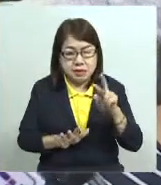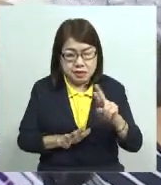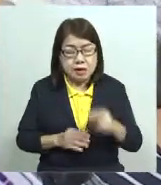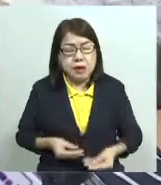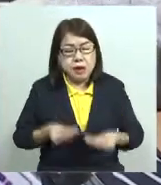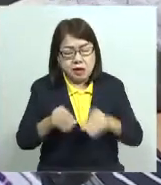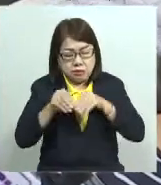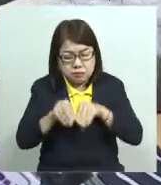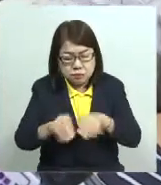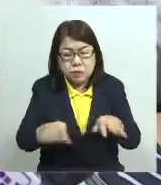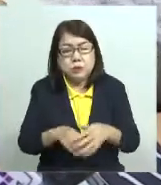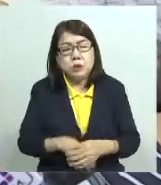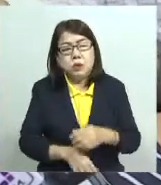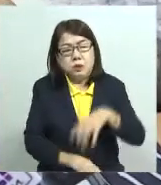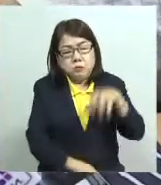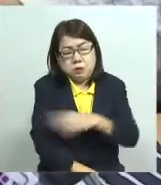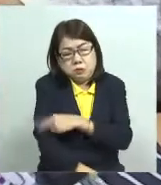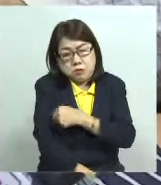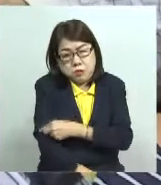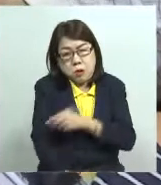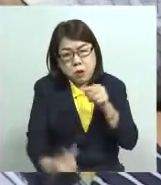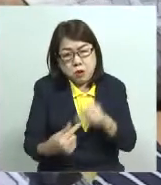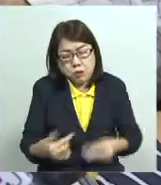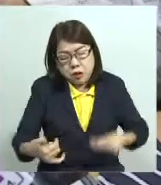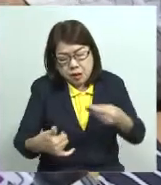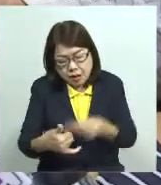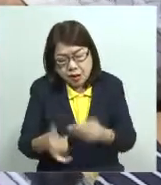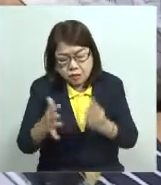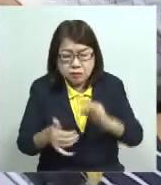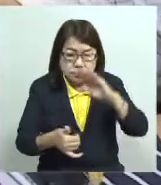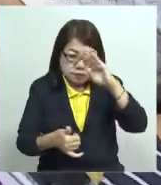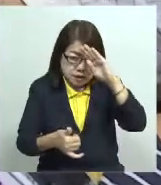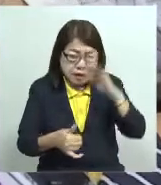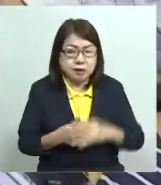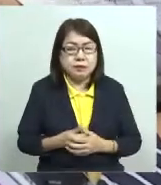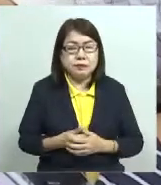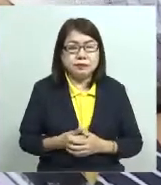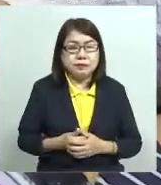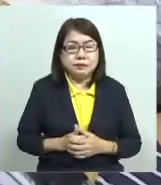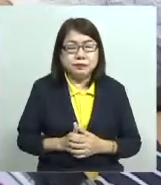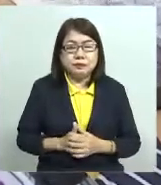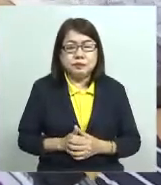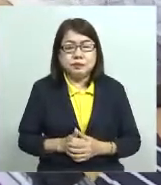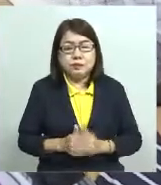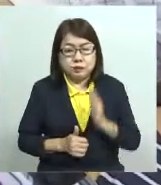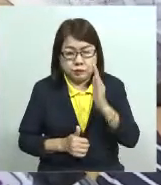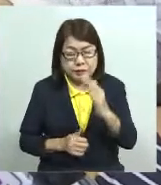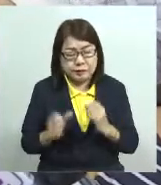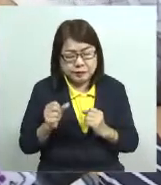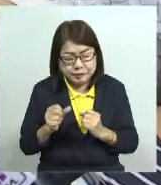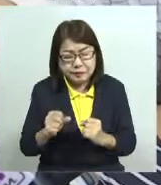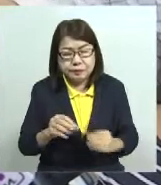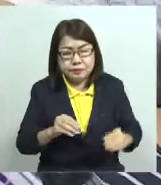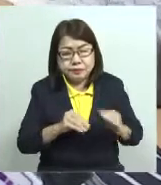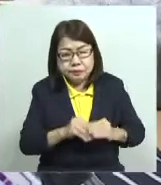ใช้รักษาคนไข้ในโรงพยาบาลเครือข่ายของกระทรวงสาธารณสุขเราก็ค่อยๆทำไปในที